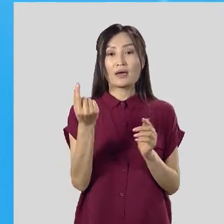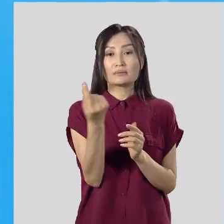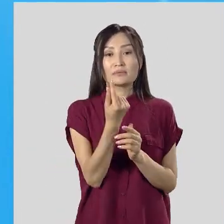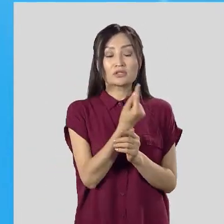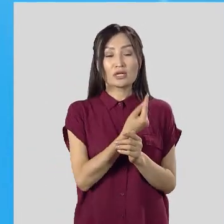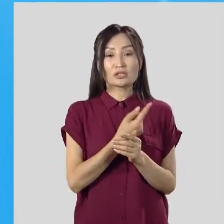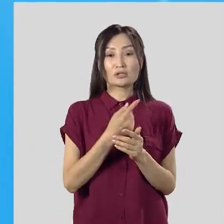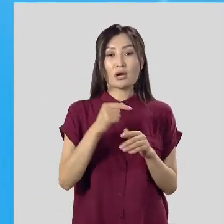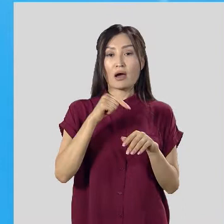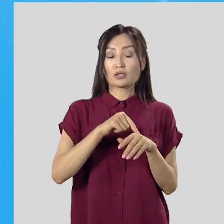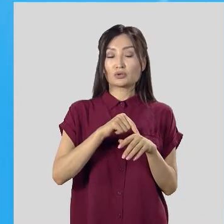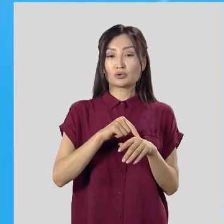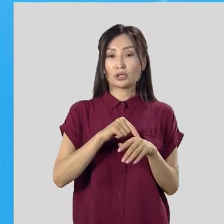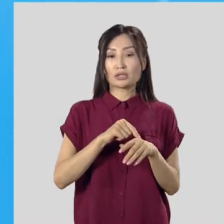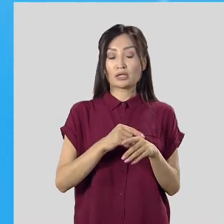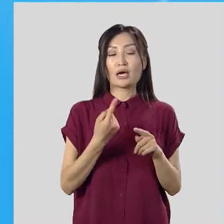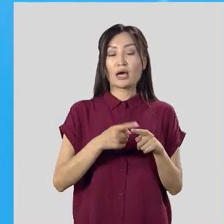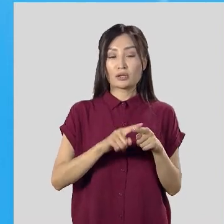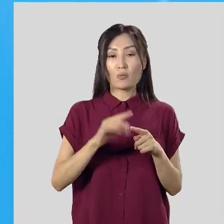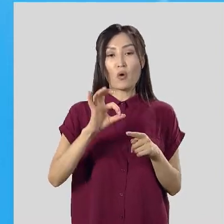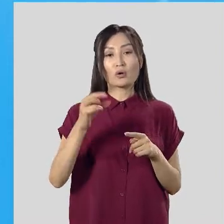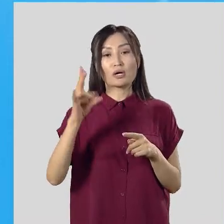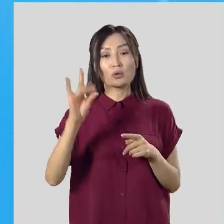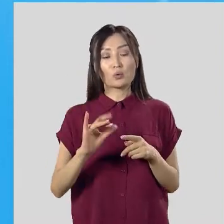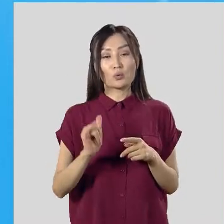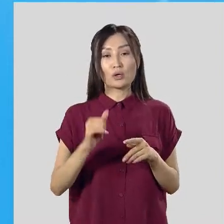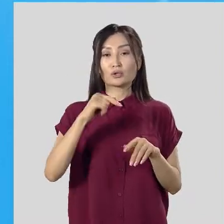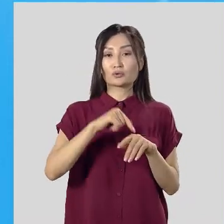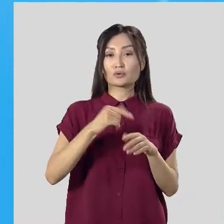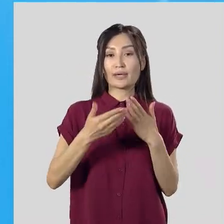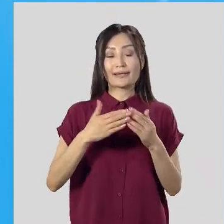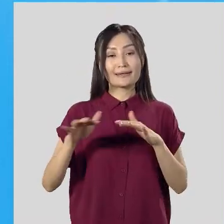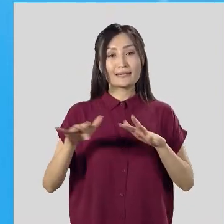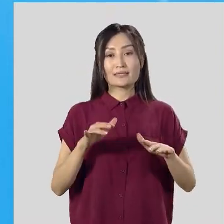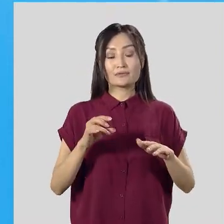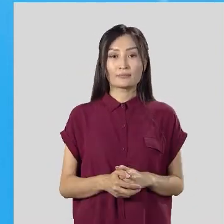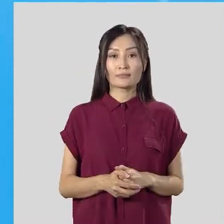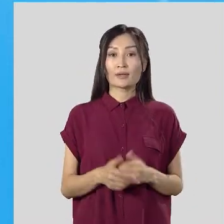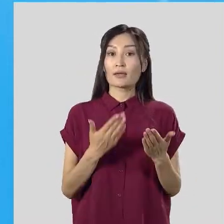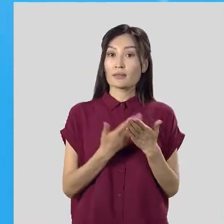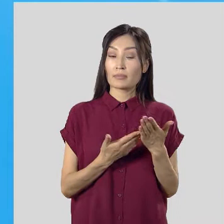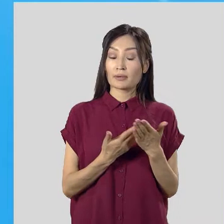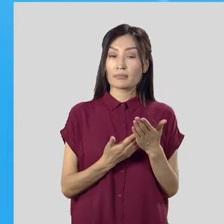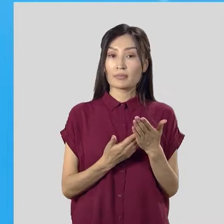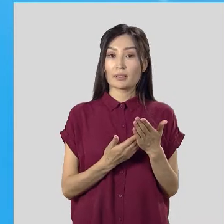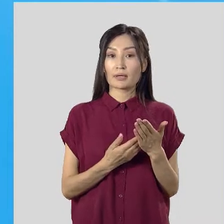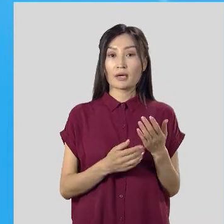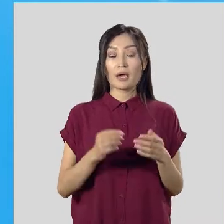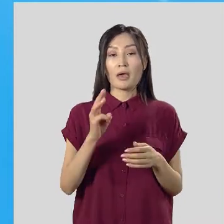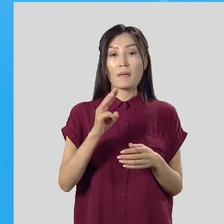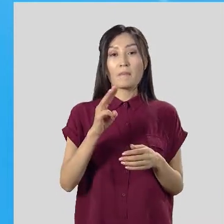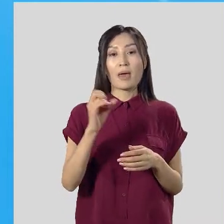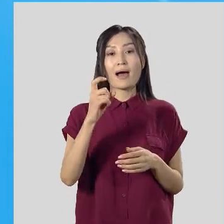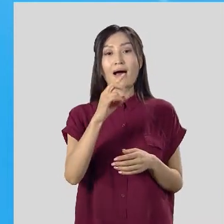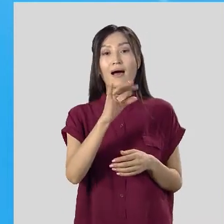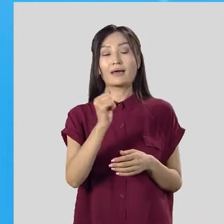незначительную часть ощущений, свойственных данному органу чувств, или действуют необычным образом. Например,